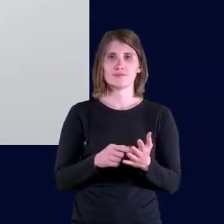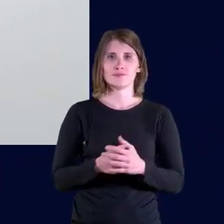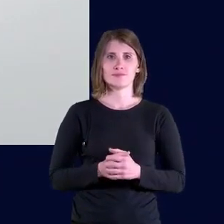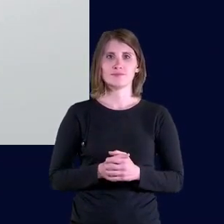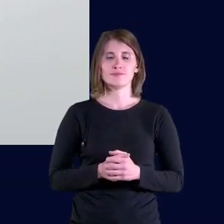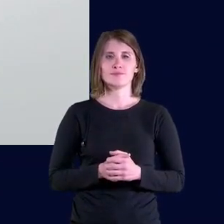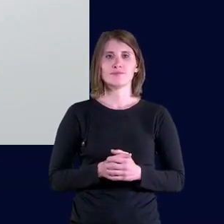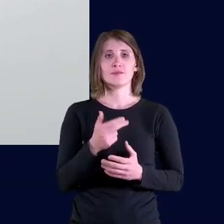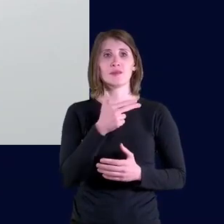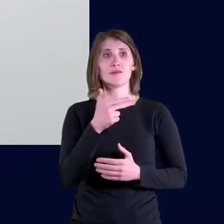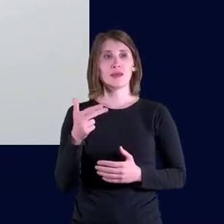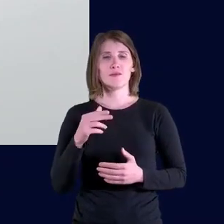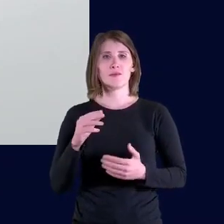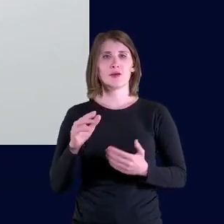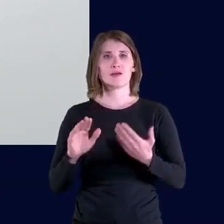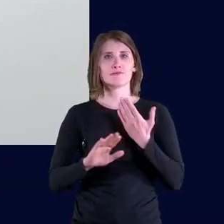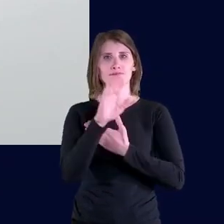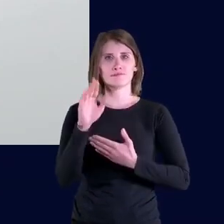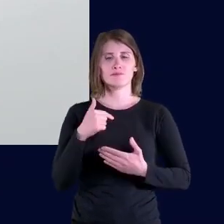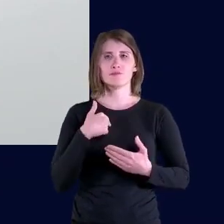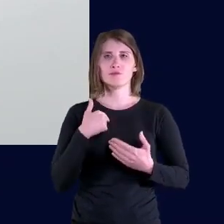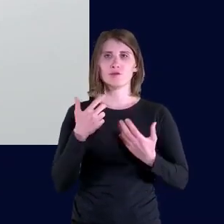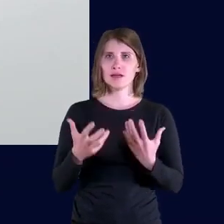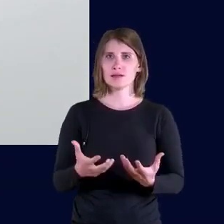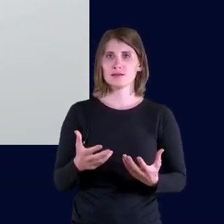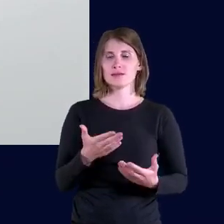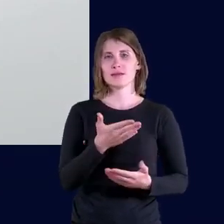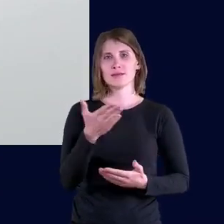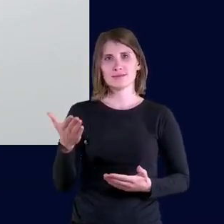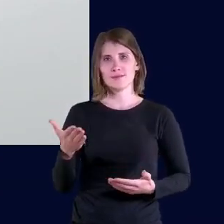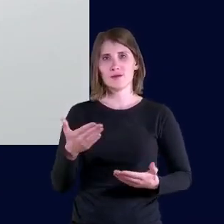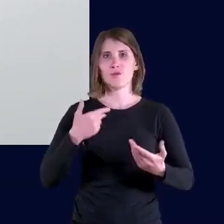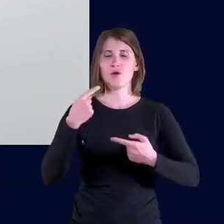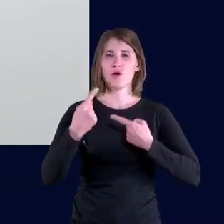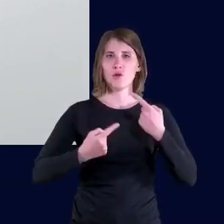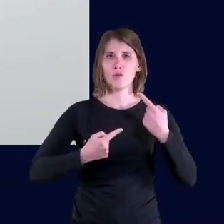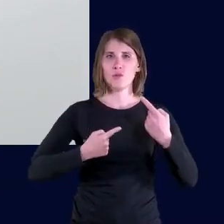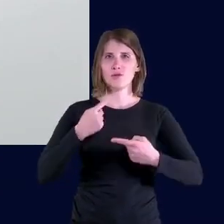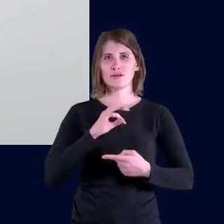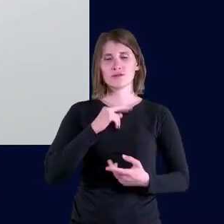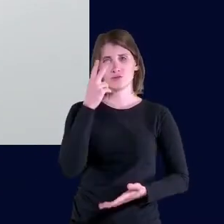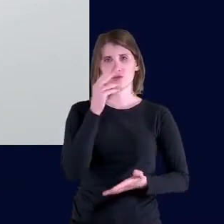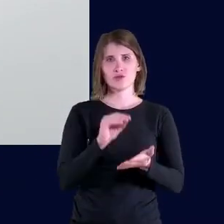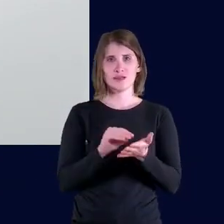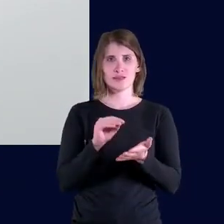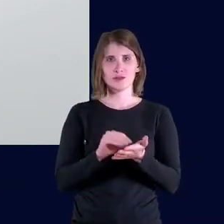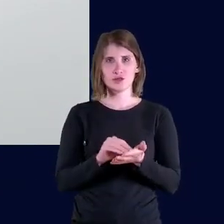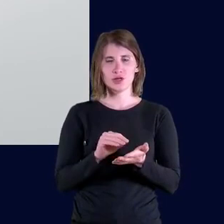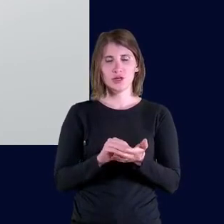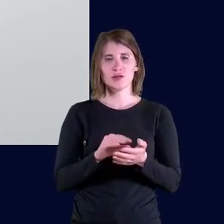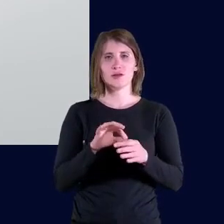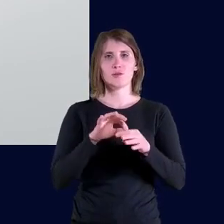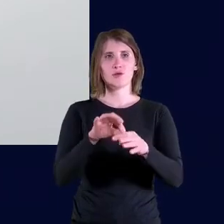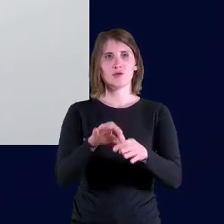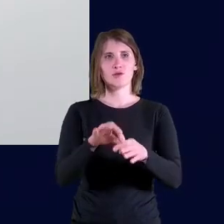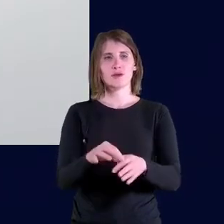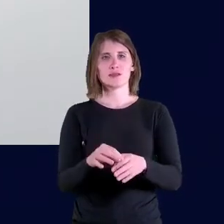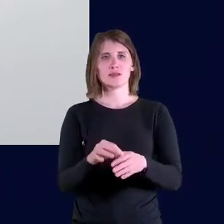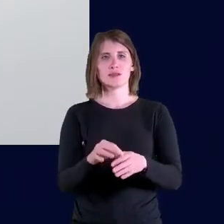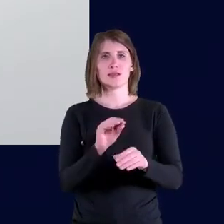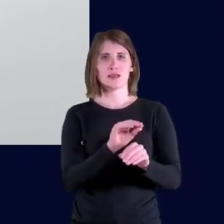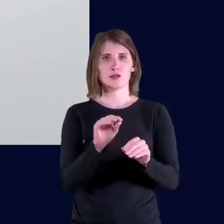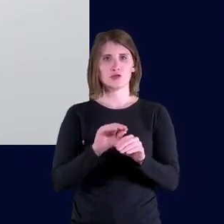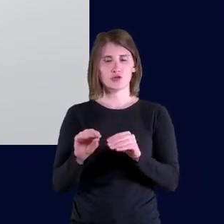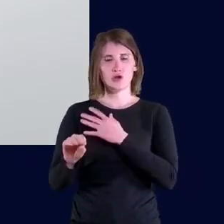temat mojego wystąpienia to chciałabym się z państwem podzielić doświadczeniem prowadzenia szkoleń otwartych